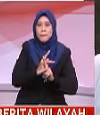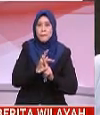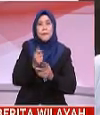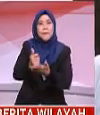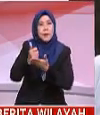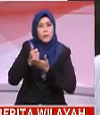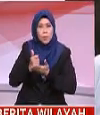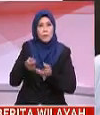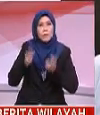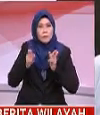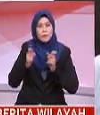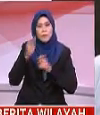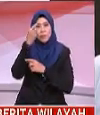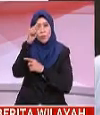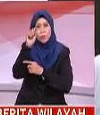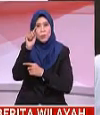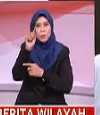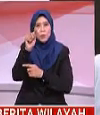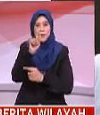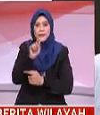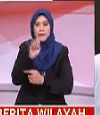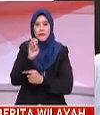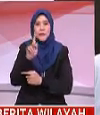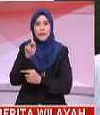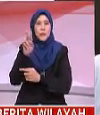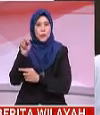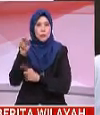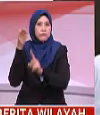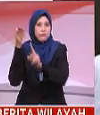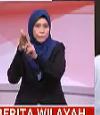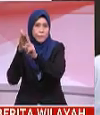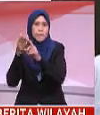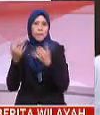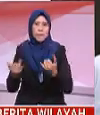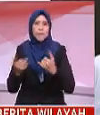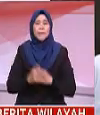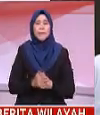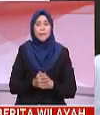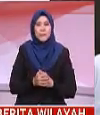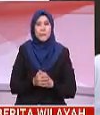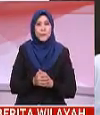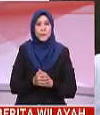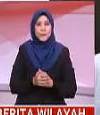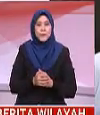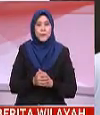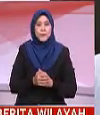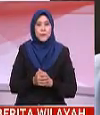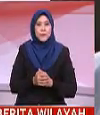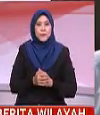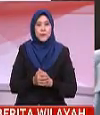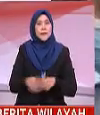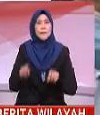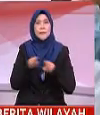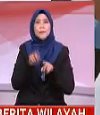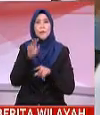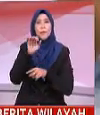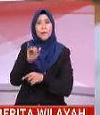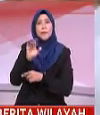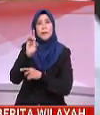bantuan segera, khususnya daripada tekun. Jadi bagaimana yang telah dipinta oleh